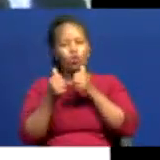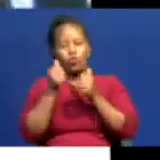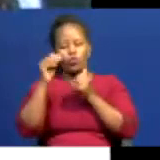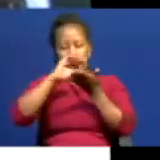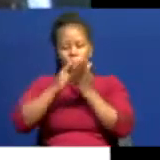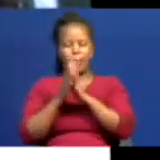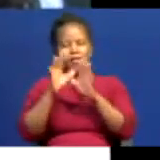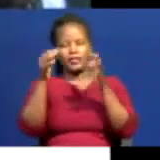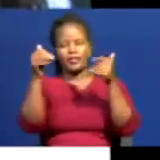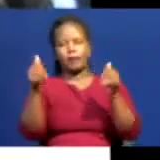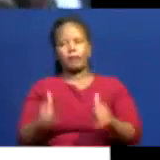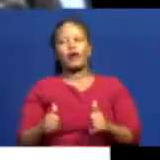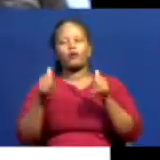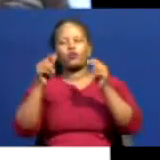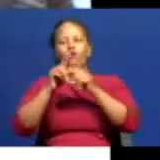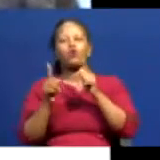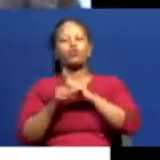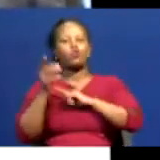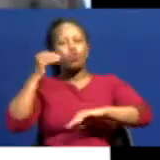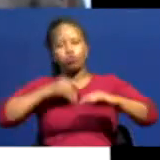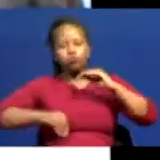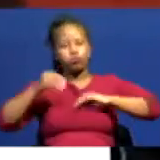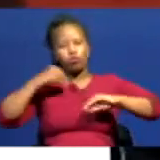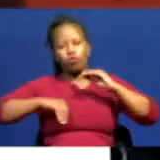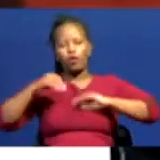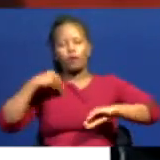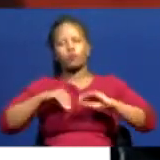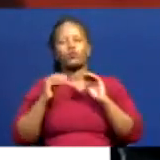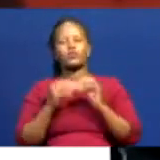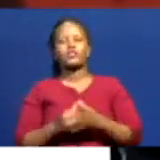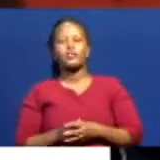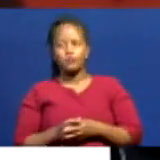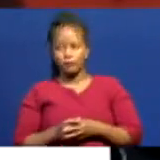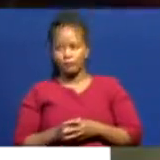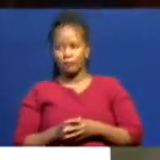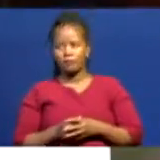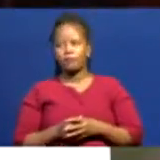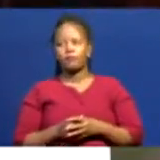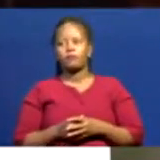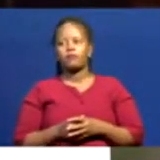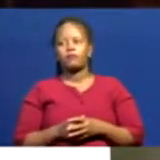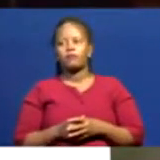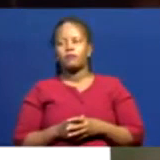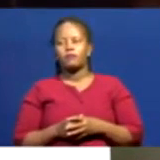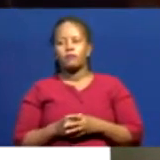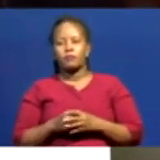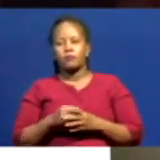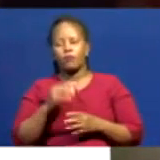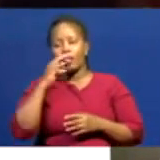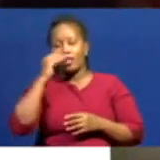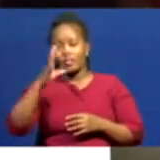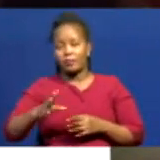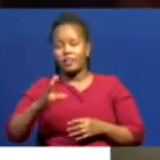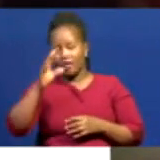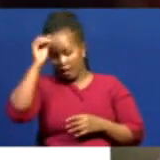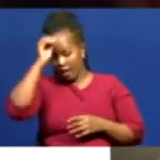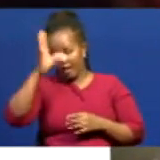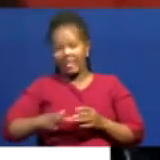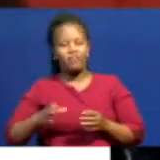kwa katoni na kushiriki ufisadi katika utoaji ajira. Mr. Speaker, the governor grossly violated the constitution